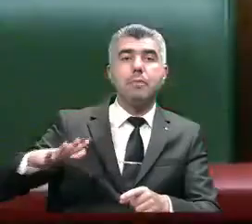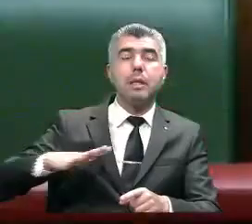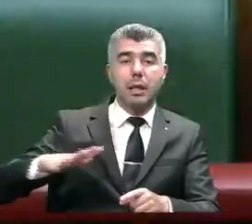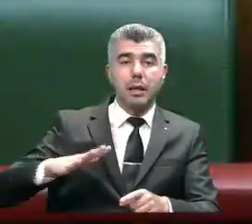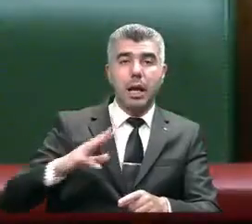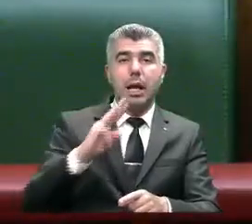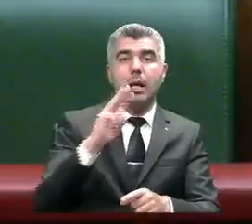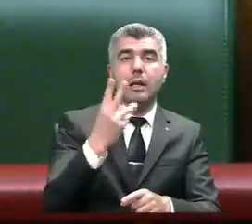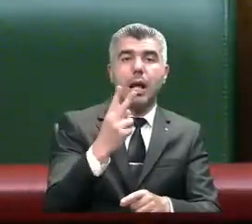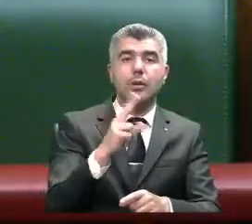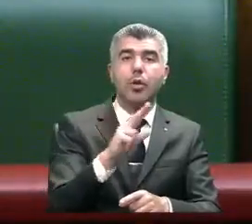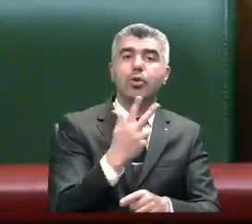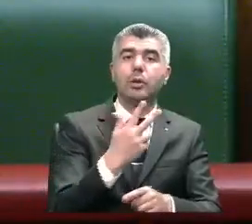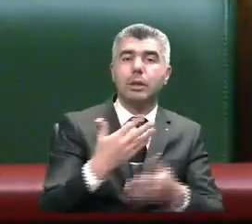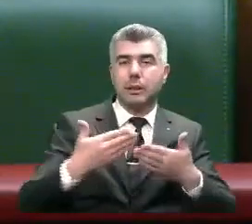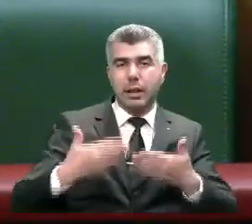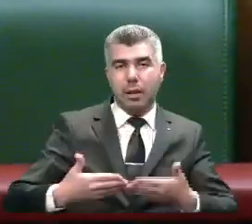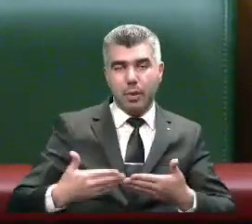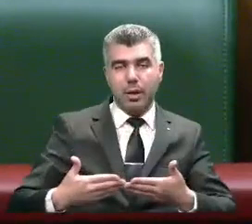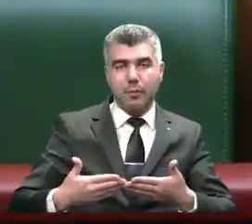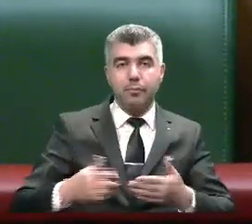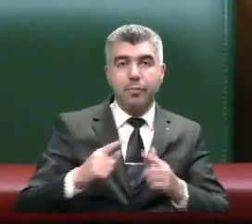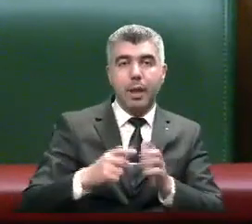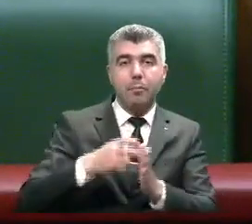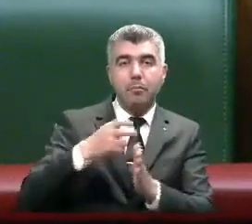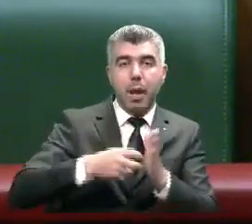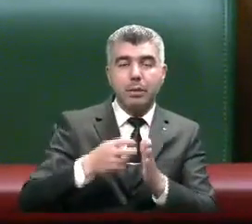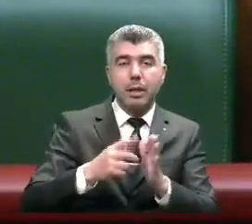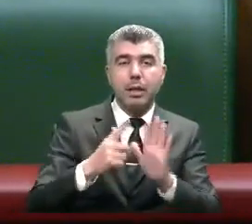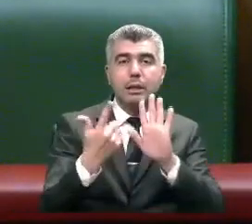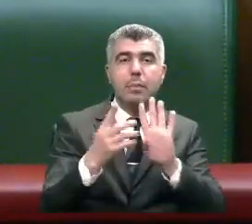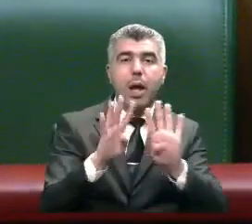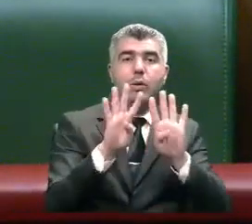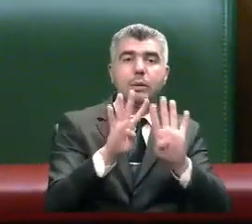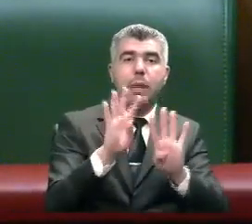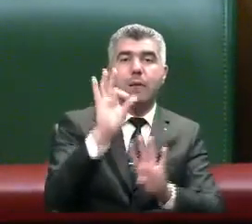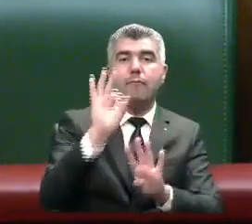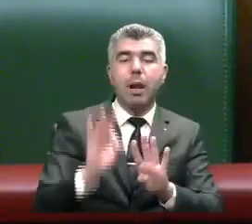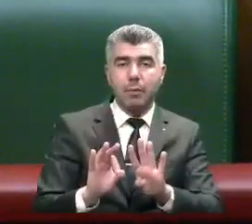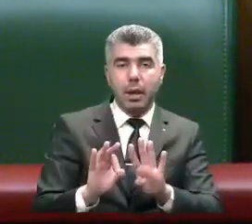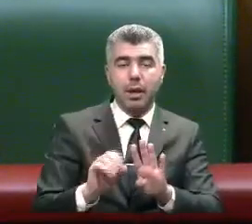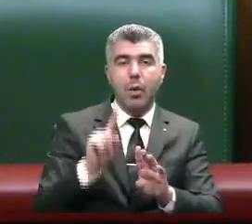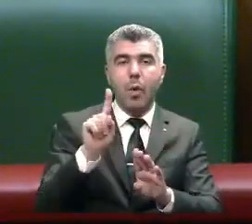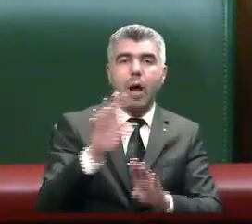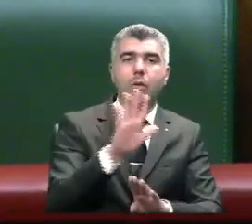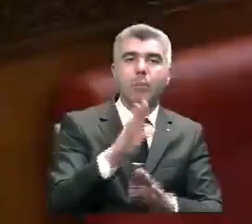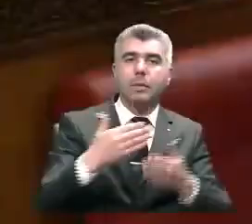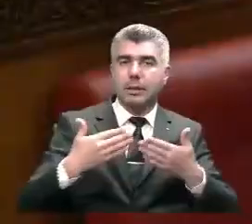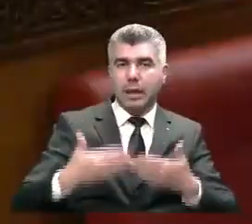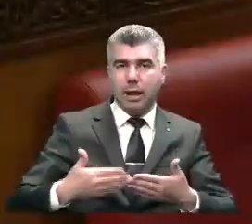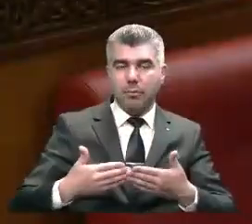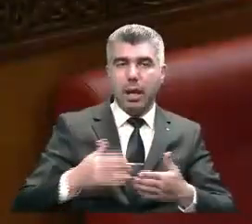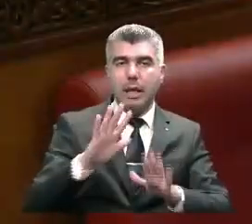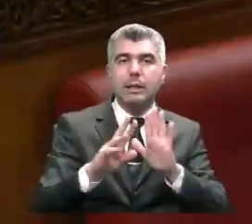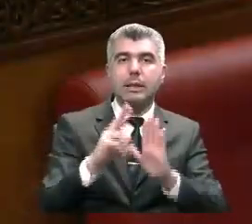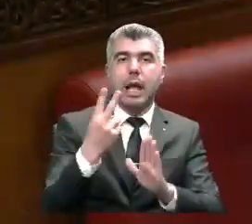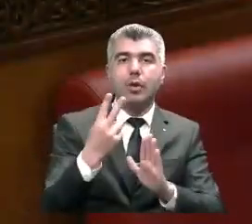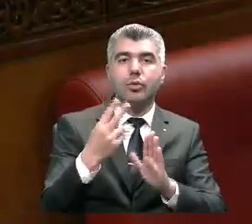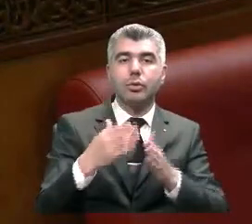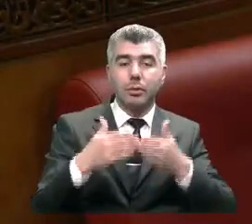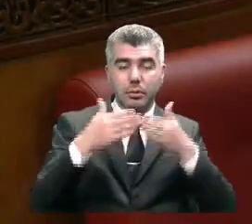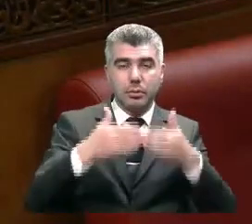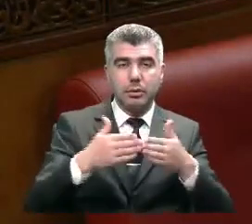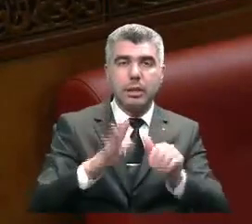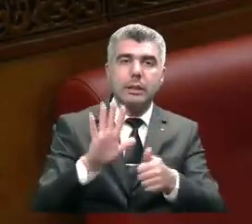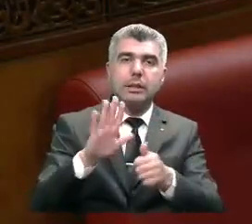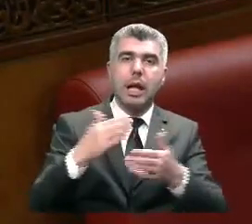23 حاليا وغادي تامن النقل السكاكي ل 87% من الساكنه بدل 51 وتربط 12 الميناء عوض سته